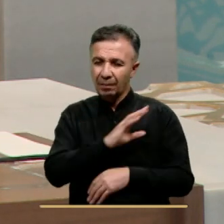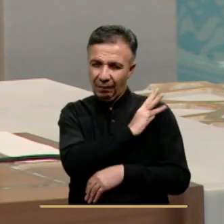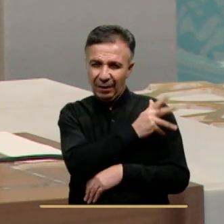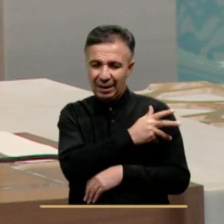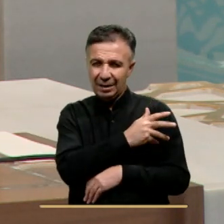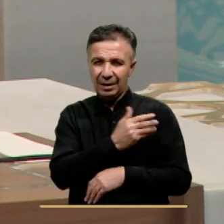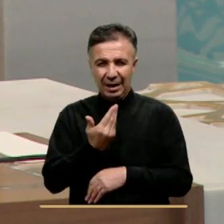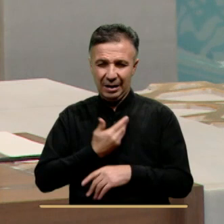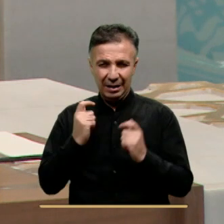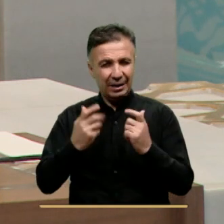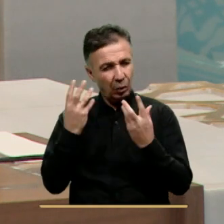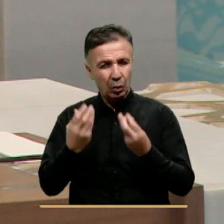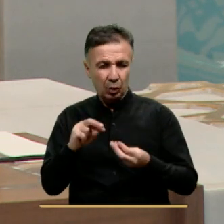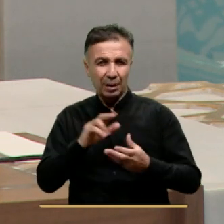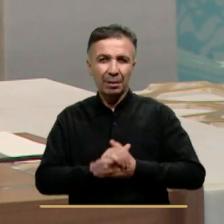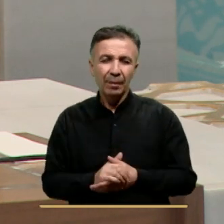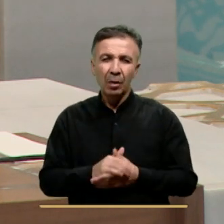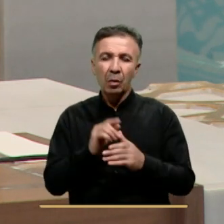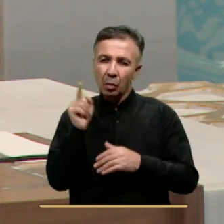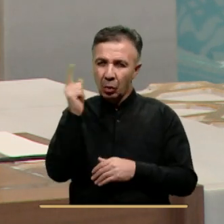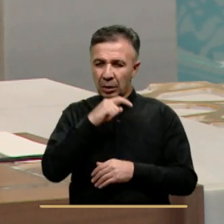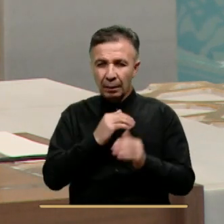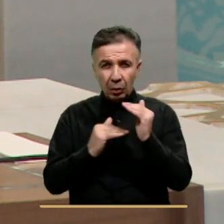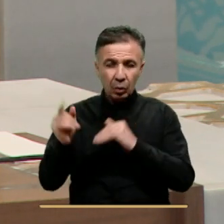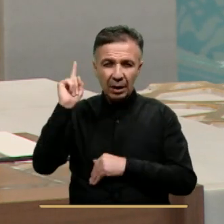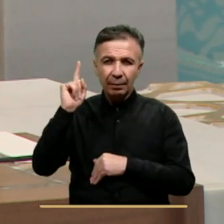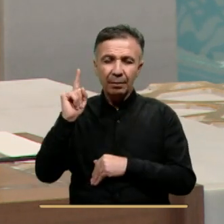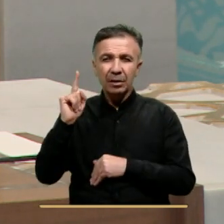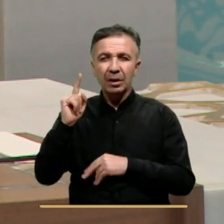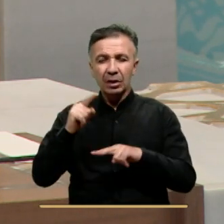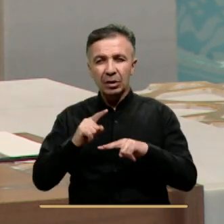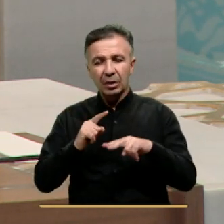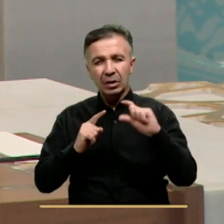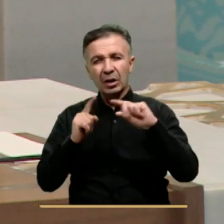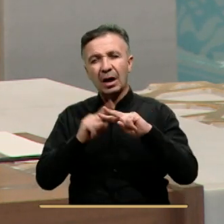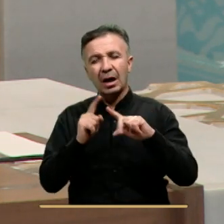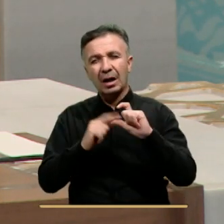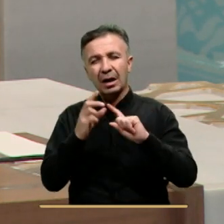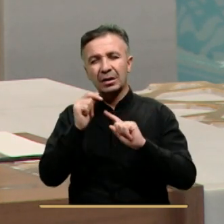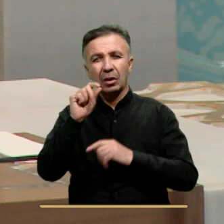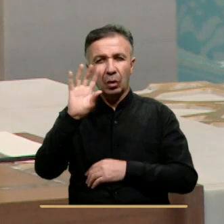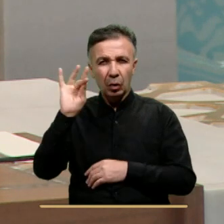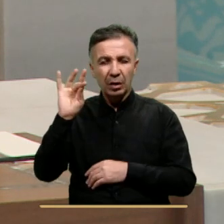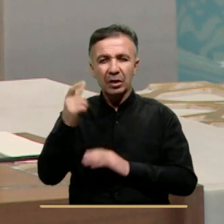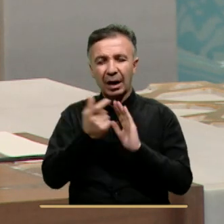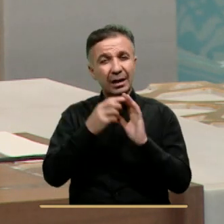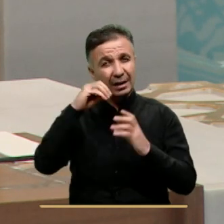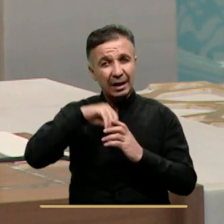gibi o yüzden Yüce Rabbimiz Casiye suresi 13 ayeti kerimede